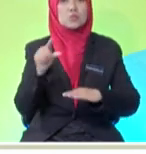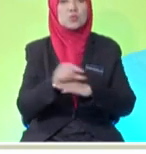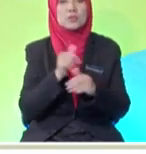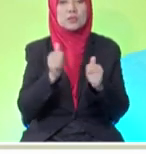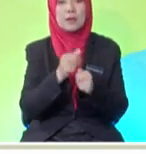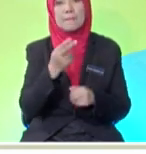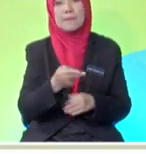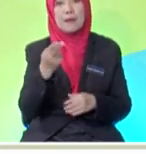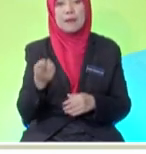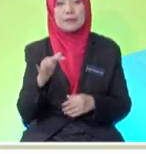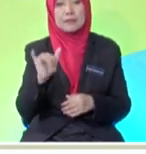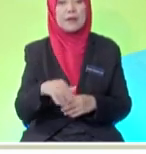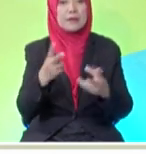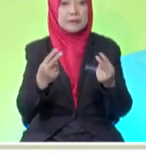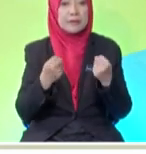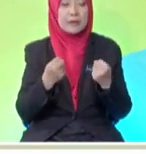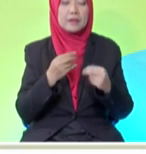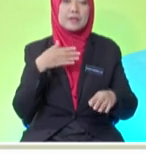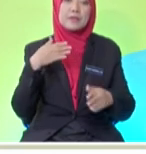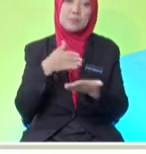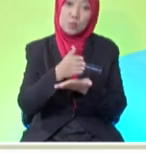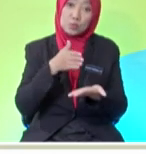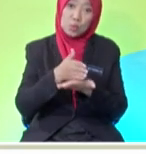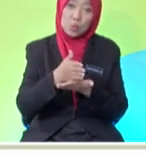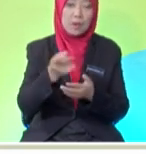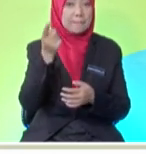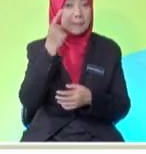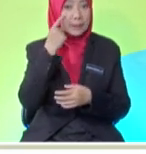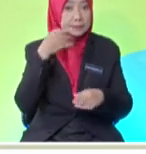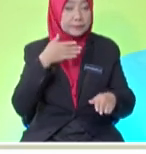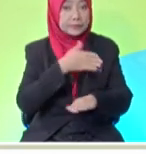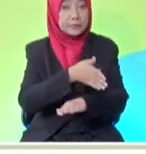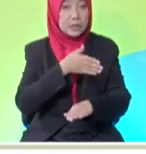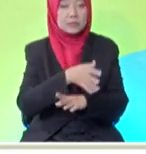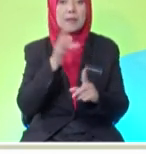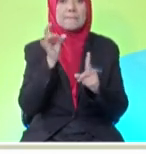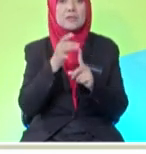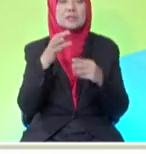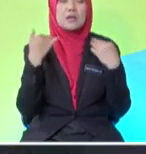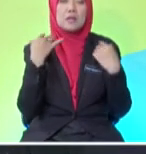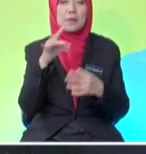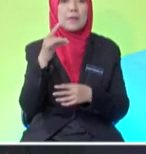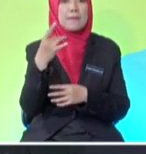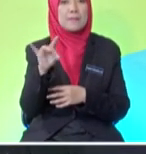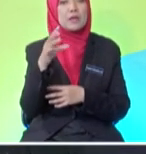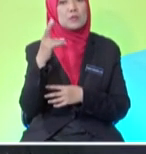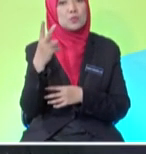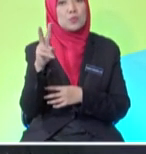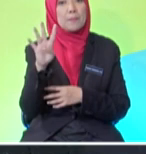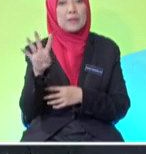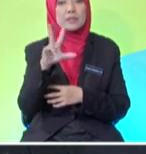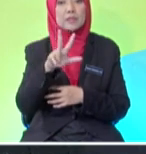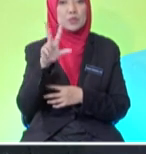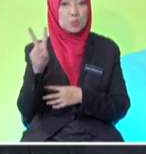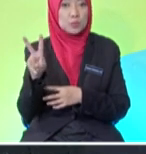yang tidak dipotong Oke gergaji sesuai lah contohnya mata gergaji besi terdapat size 18 24 32 jadi